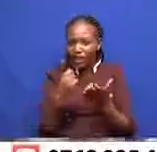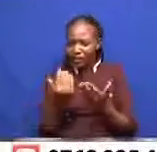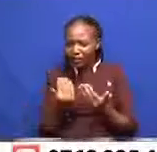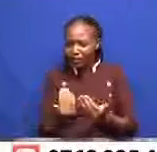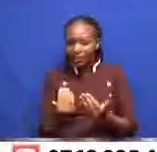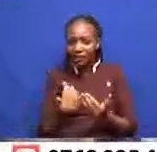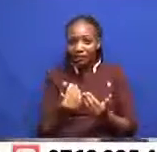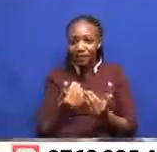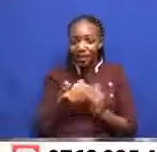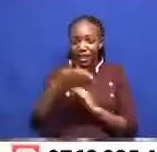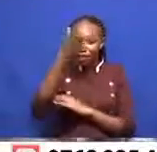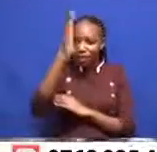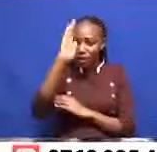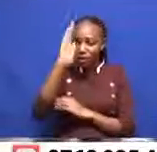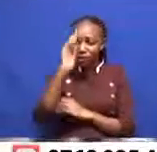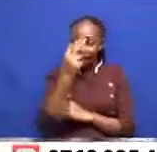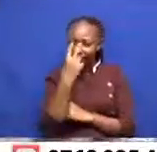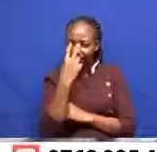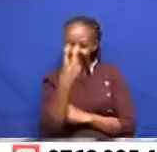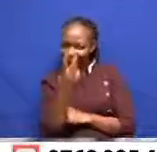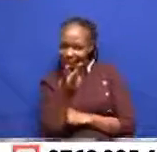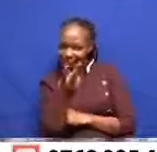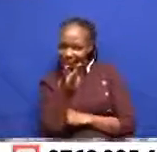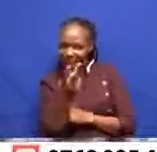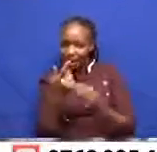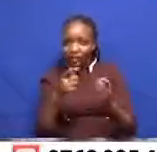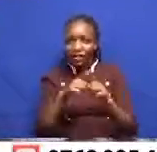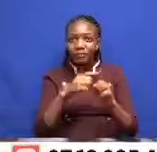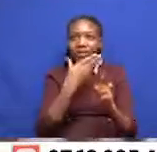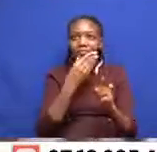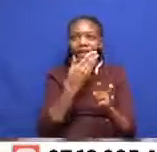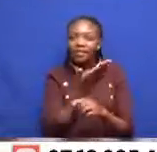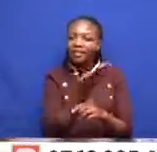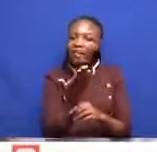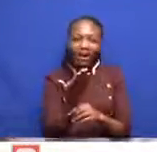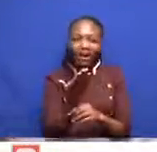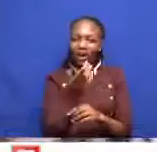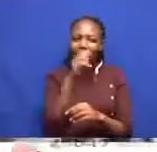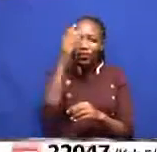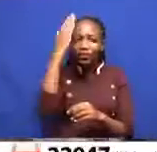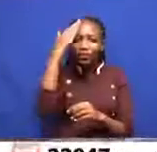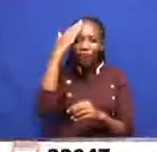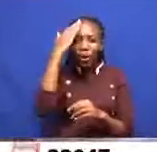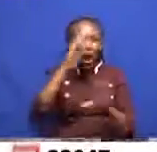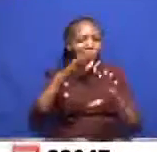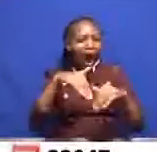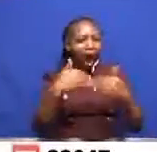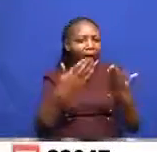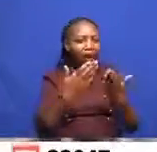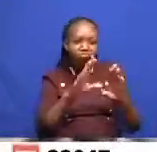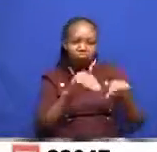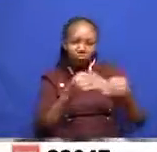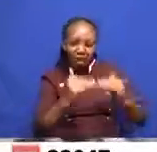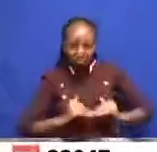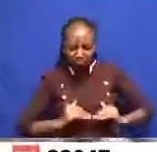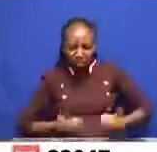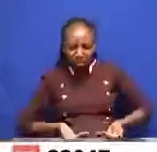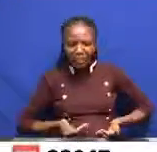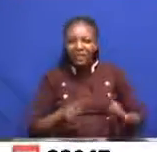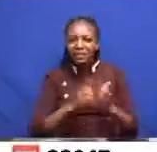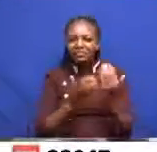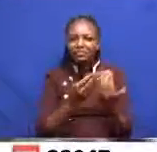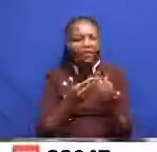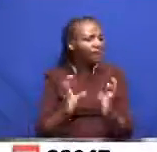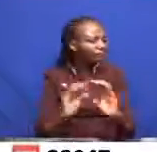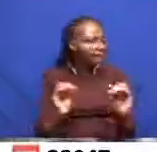Mungu ameshika mkono, hakutaka akufe. Na wanaume nao pia, mnajua kupeana watoto huku nje wangu na mshughulikie watoto. Na wakati